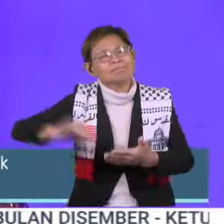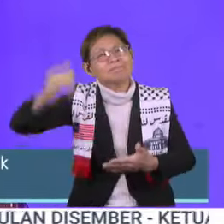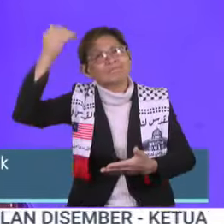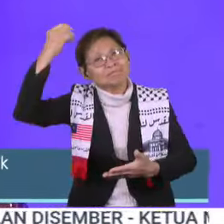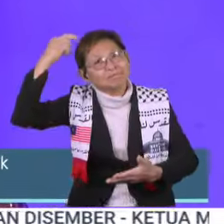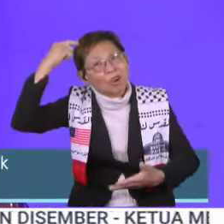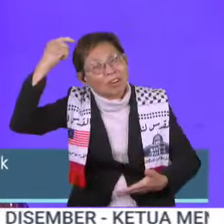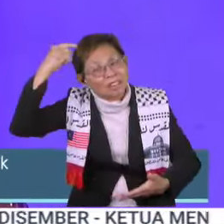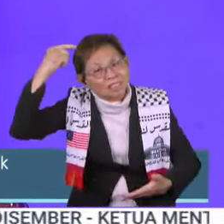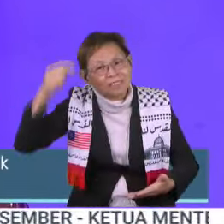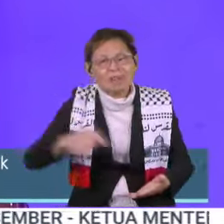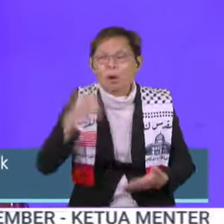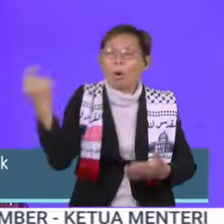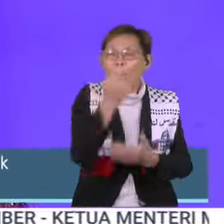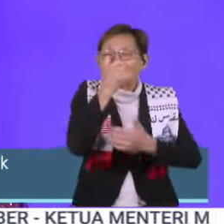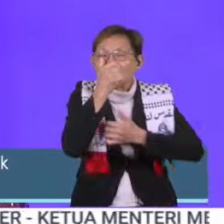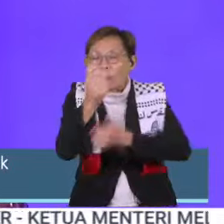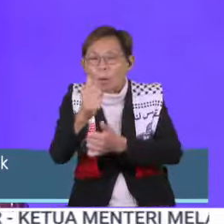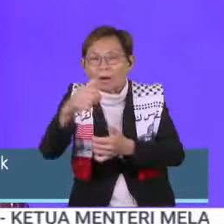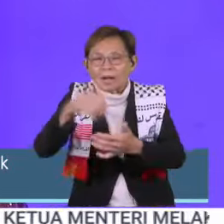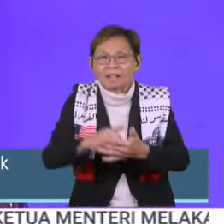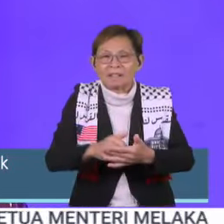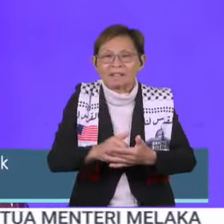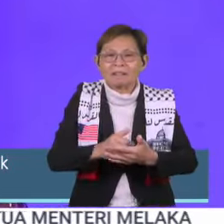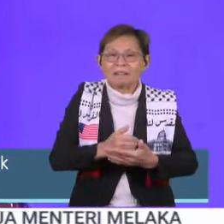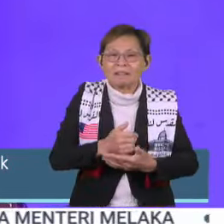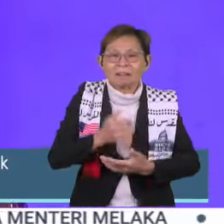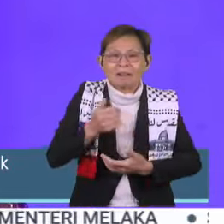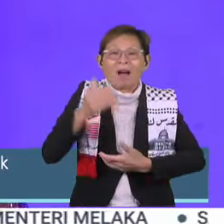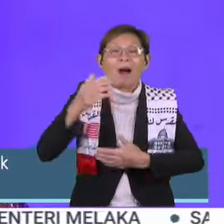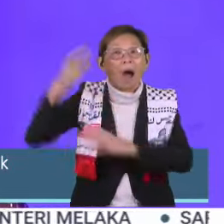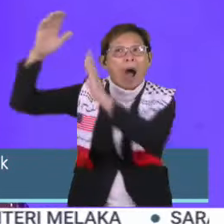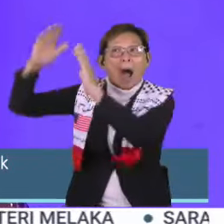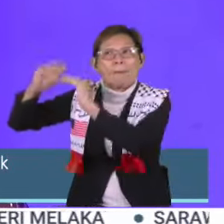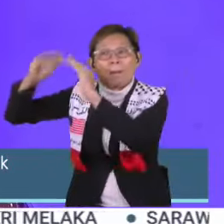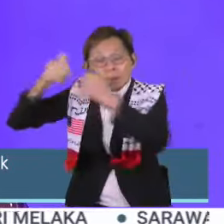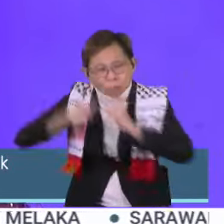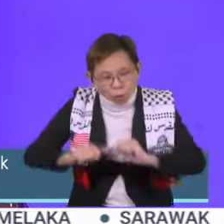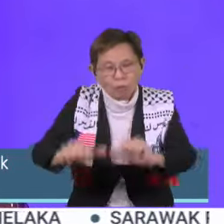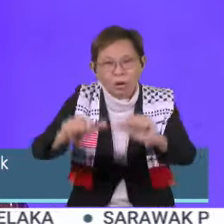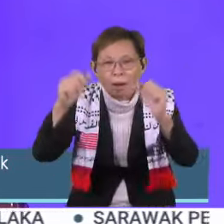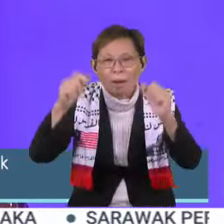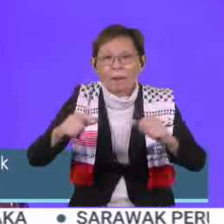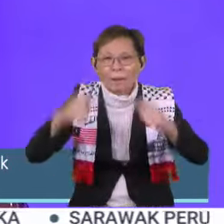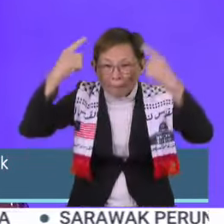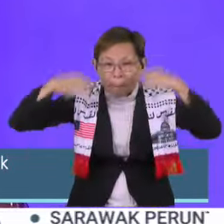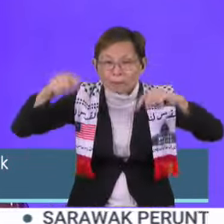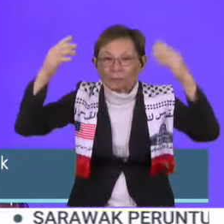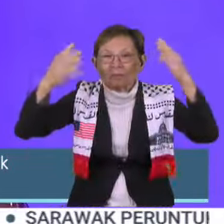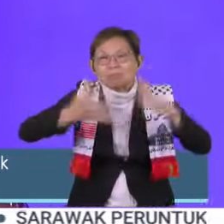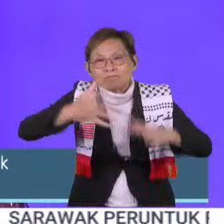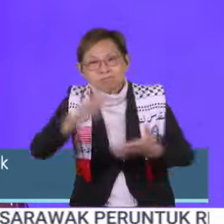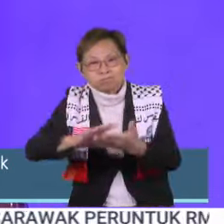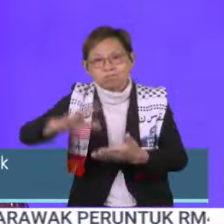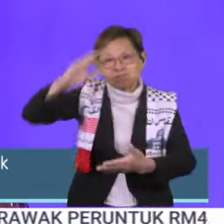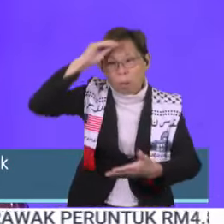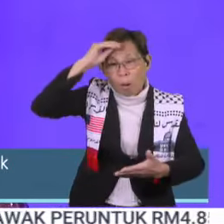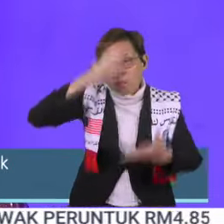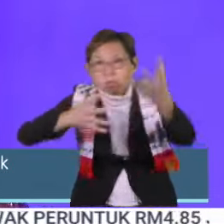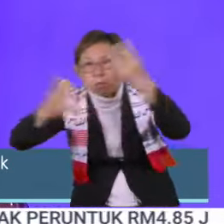There is always an interest, an aspiration to continue master and garner information and